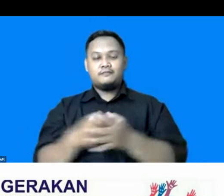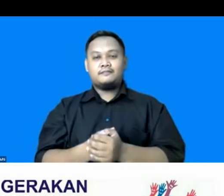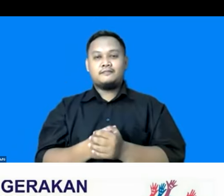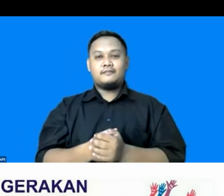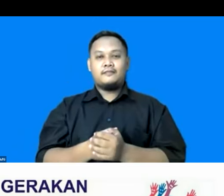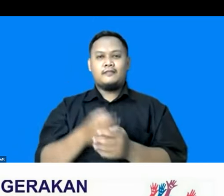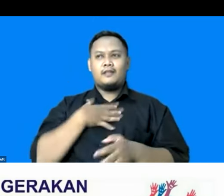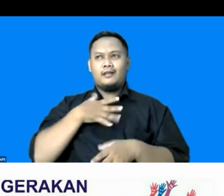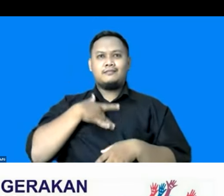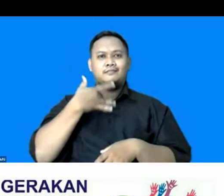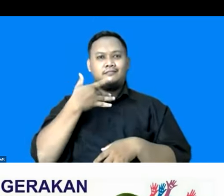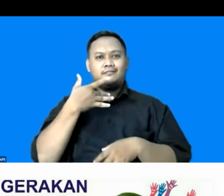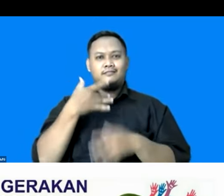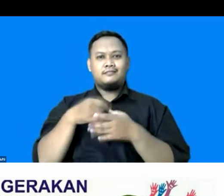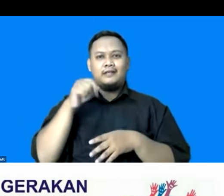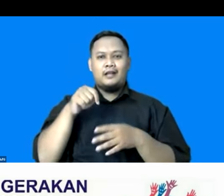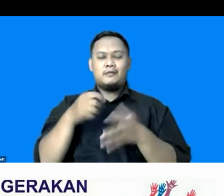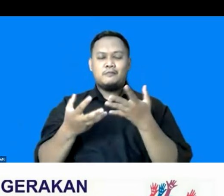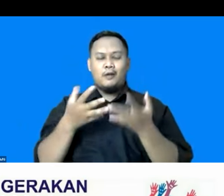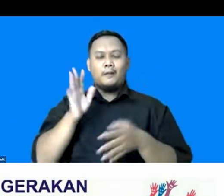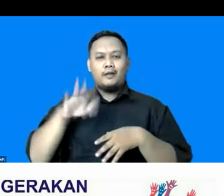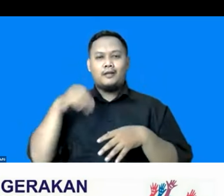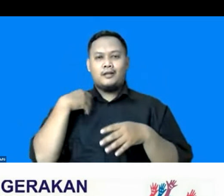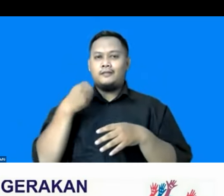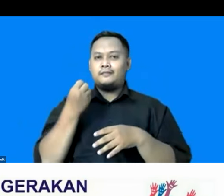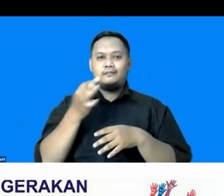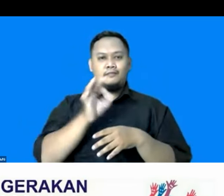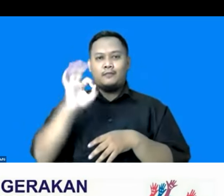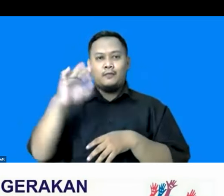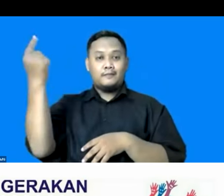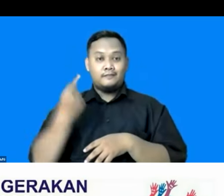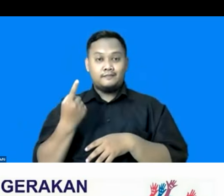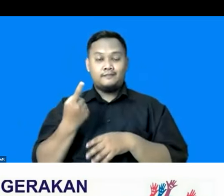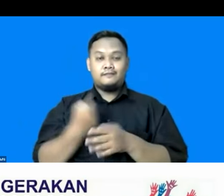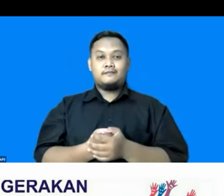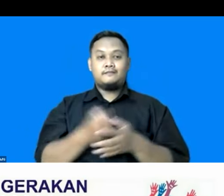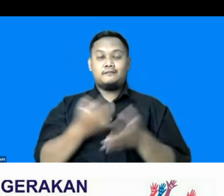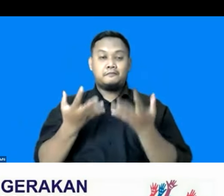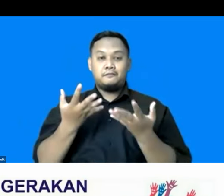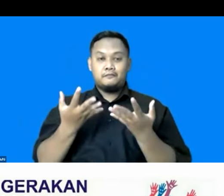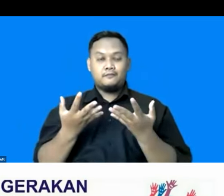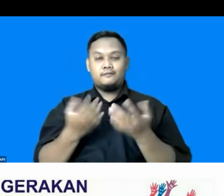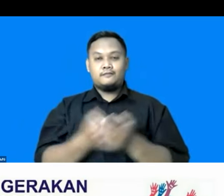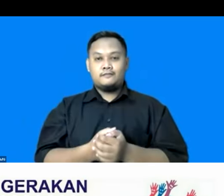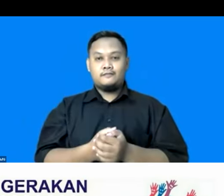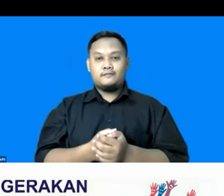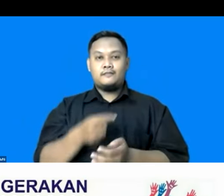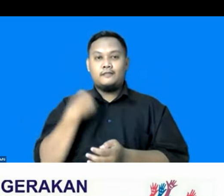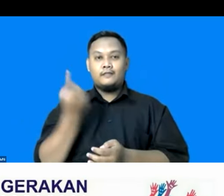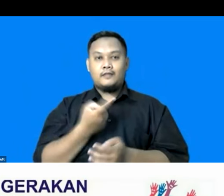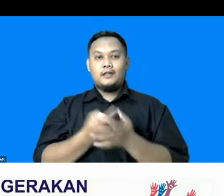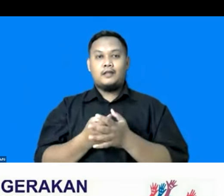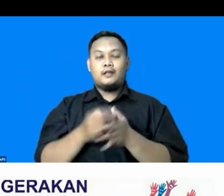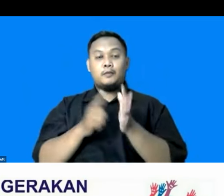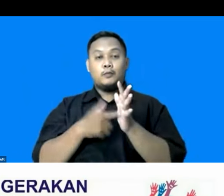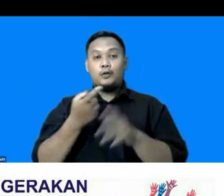Saya rasa ini karena mungkin masih ada beberapa yang belum hadir. Mungkin kita langsung mulai dulu aja.